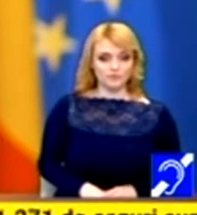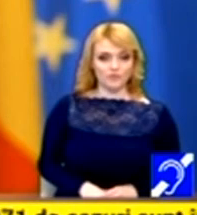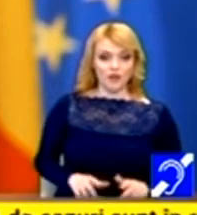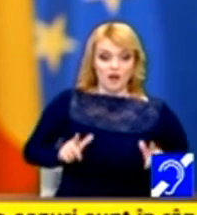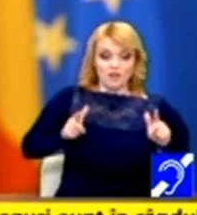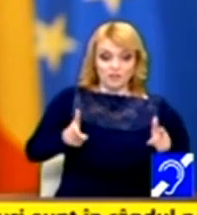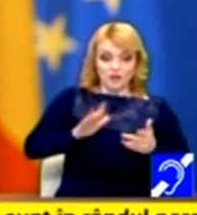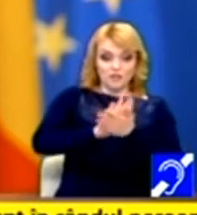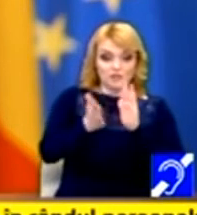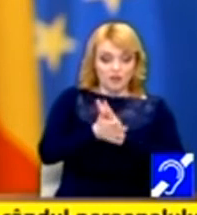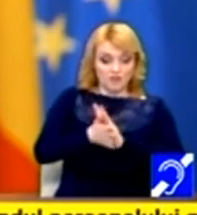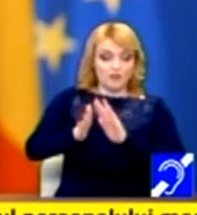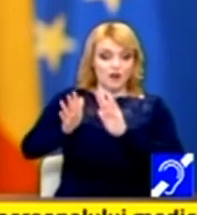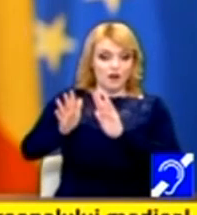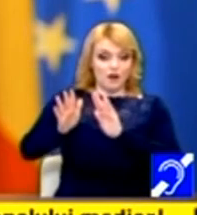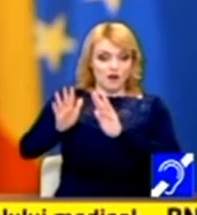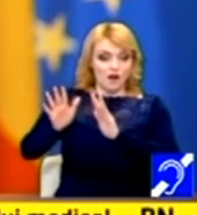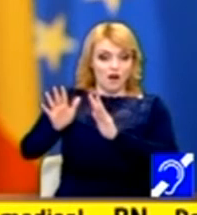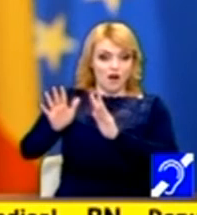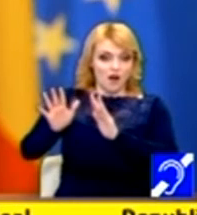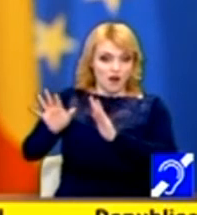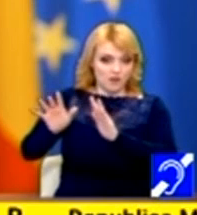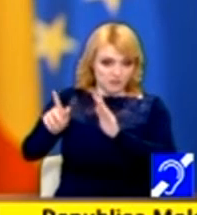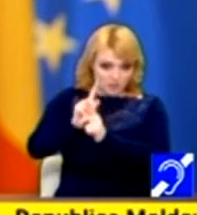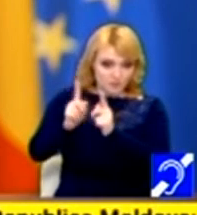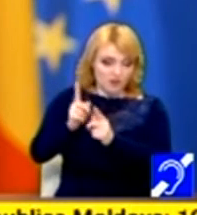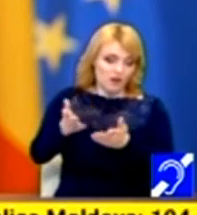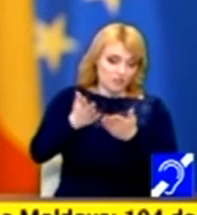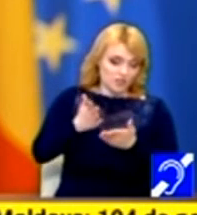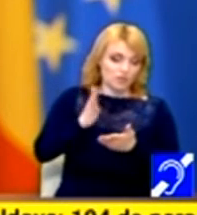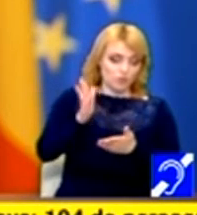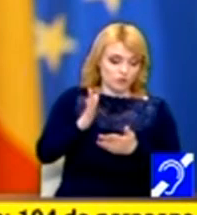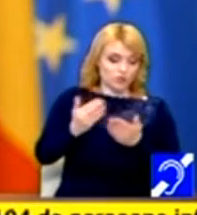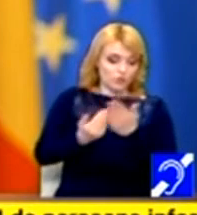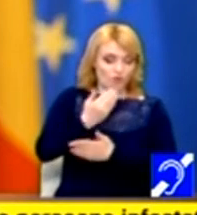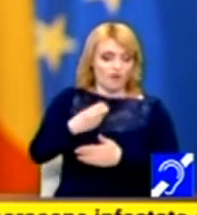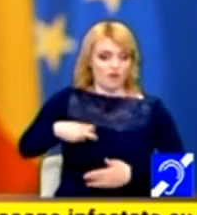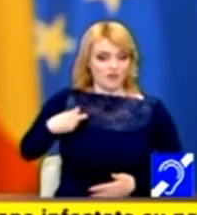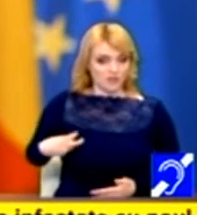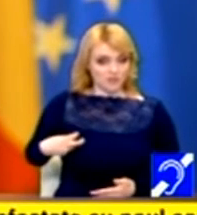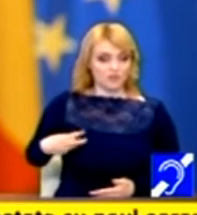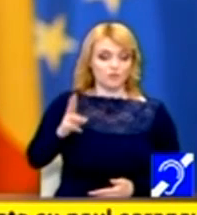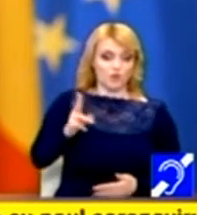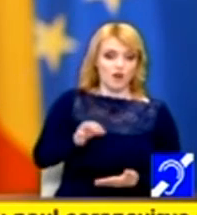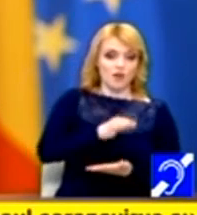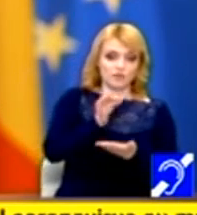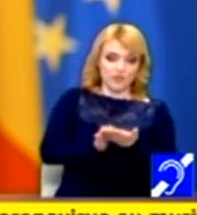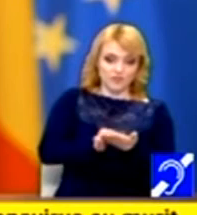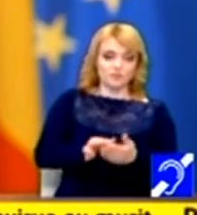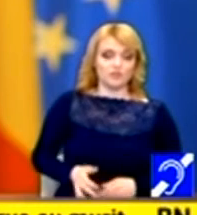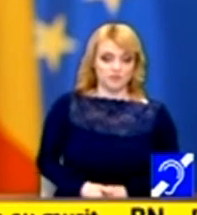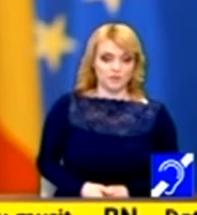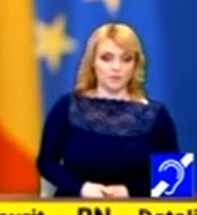Intrarea în starea de alertă aduce cu sine riscuri noi și responsabilități